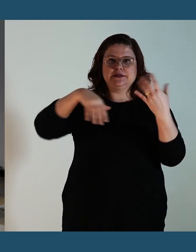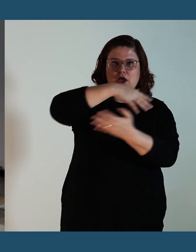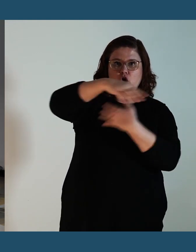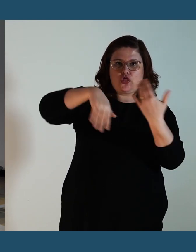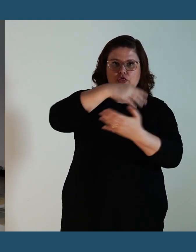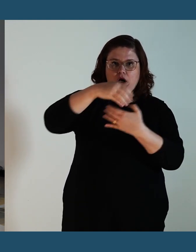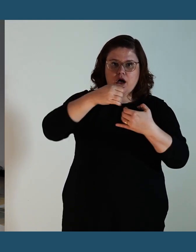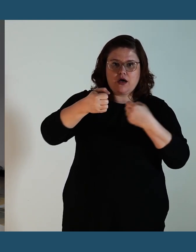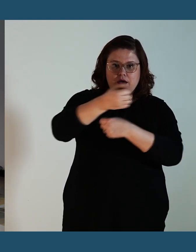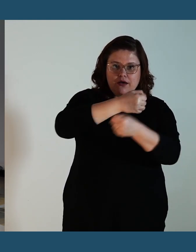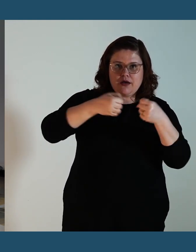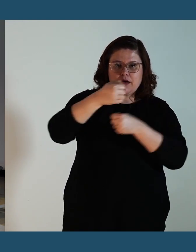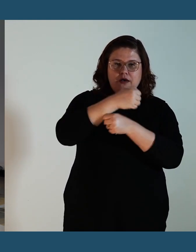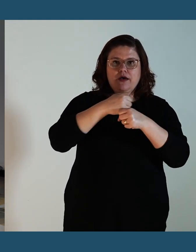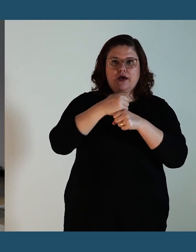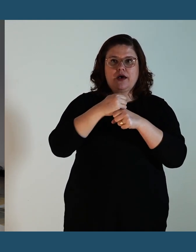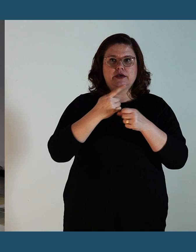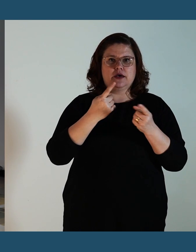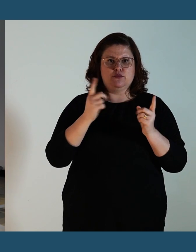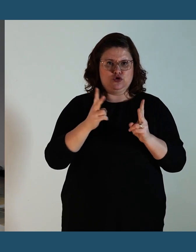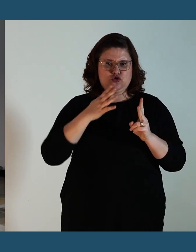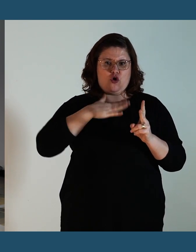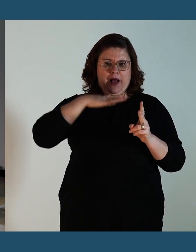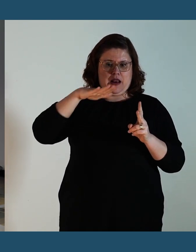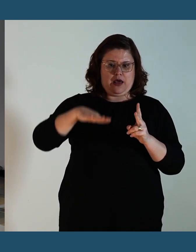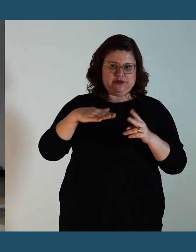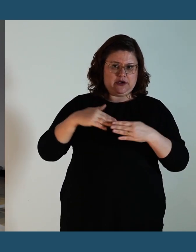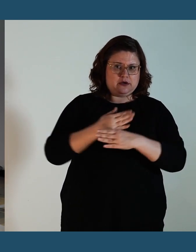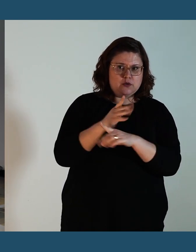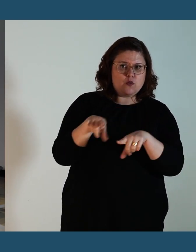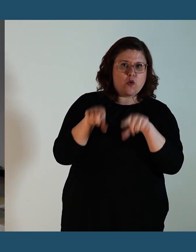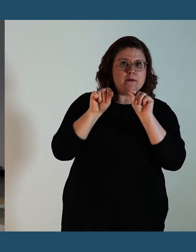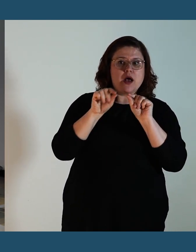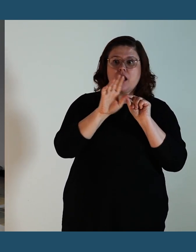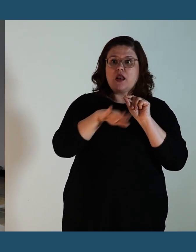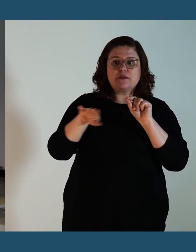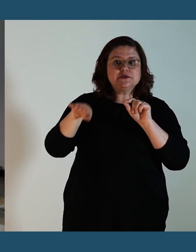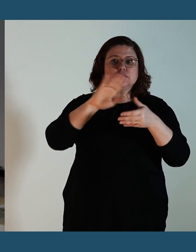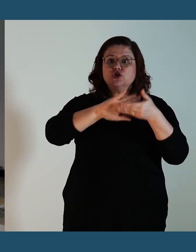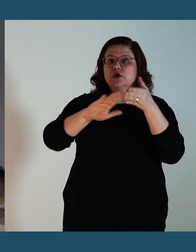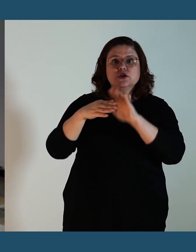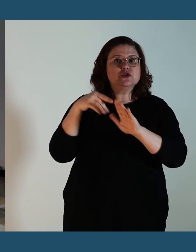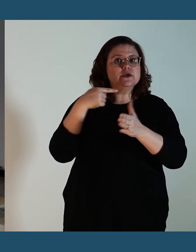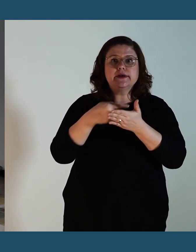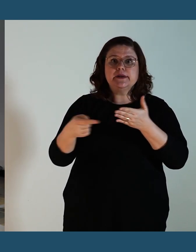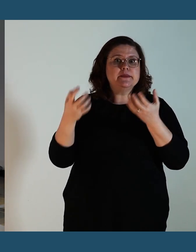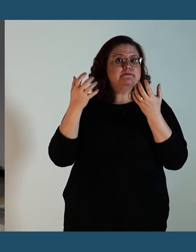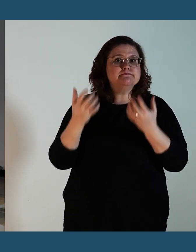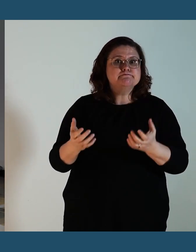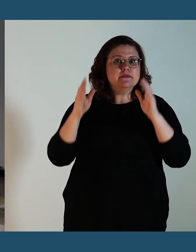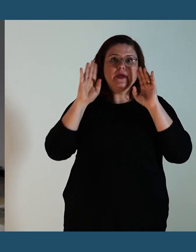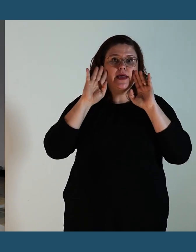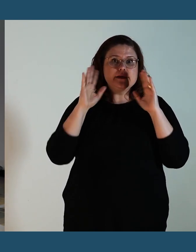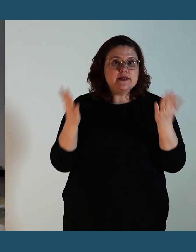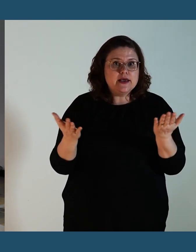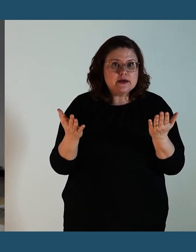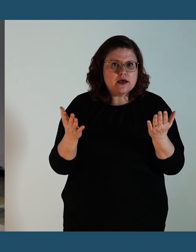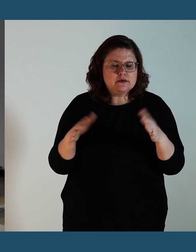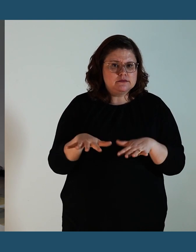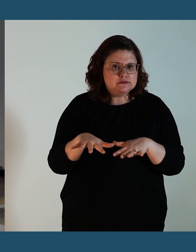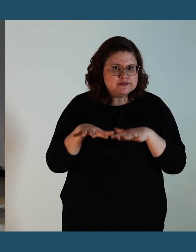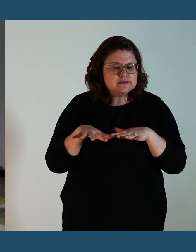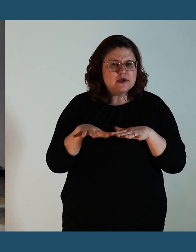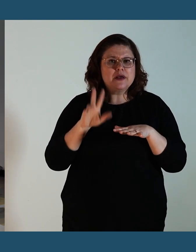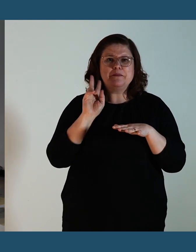sitten se ehkä oman lapsen kohdalla, mikä oli yllättävää, että ne lapset ei välttämättä edes tiedä toistensa nimiä, Että